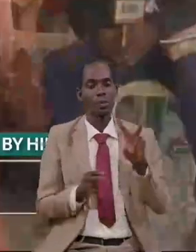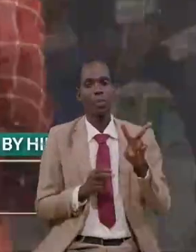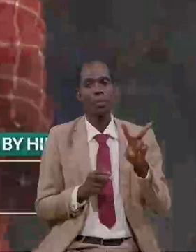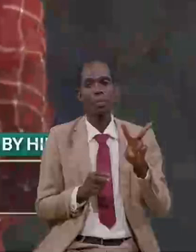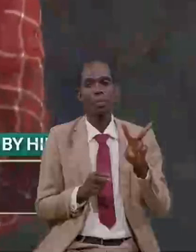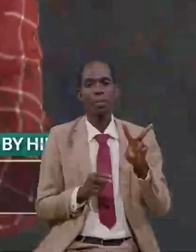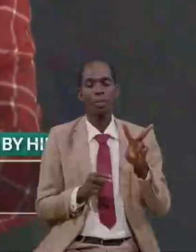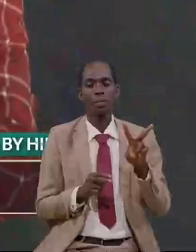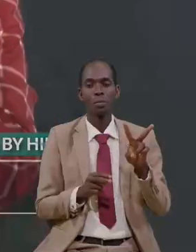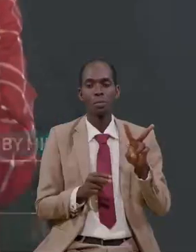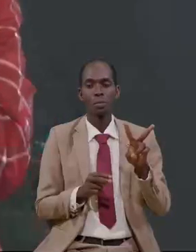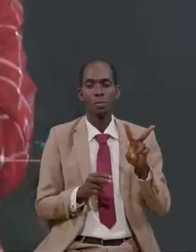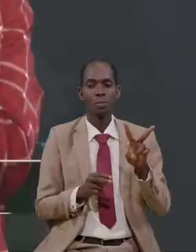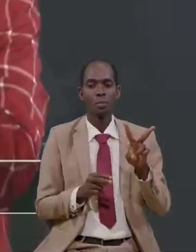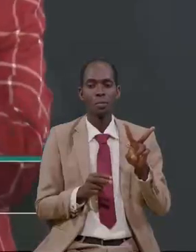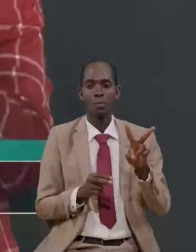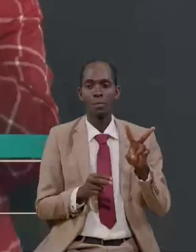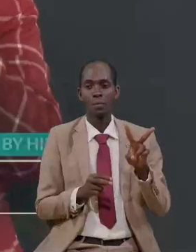Vigoureux